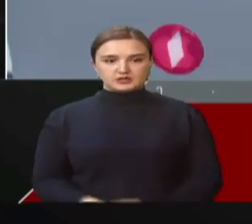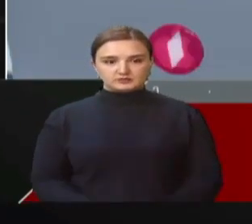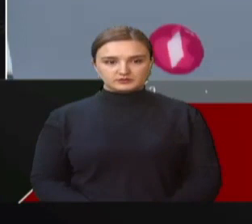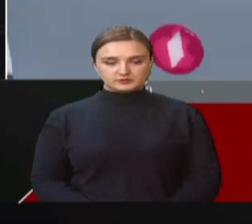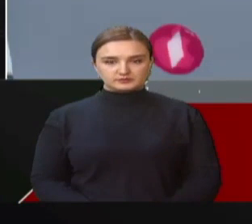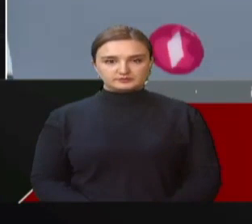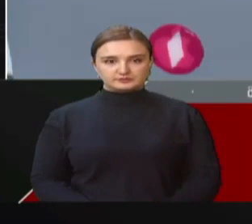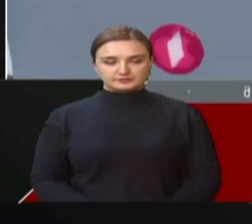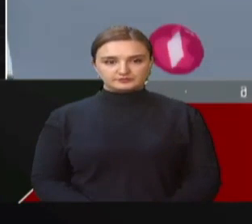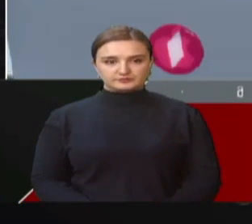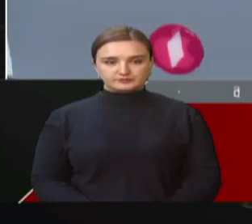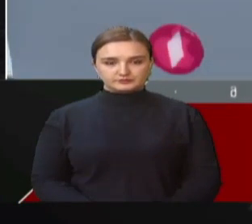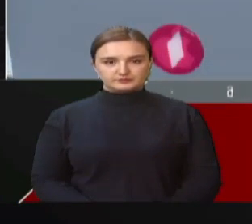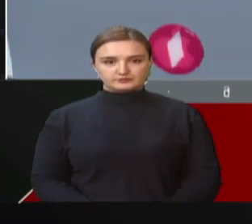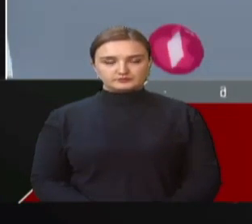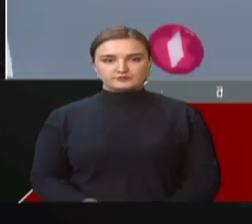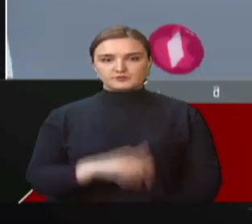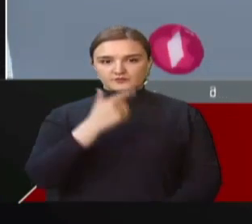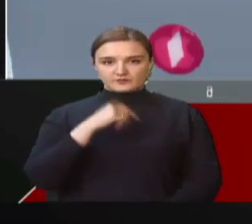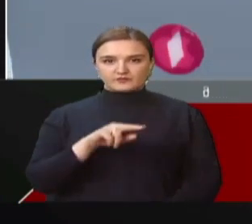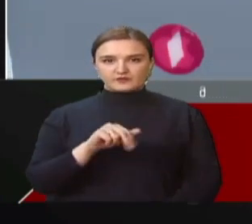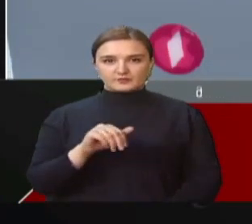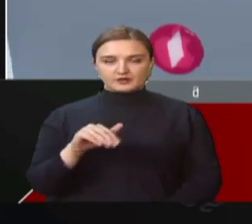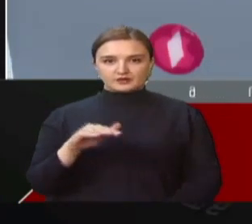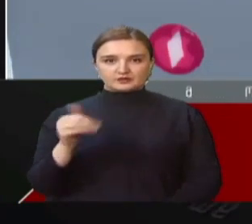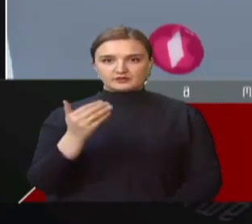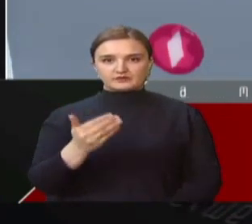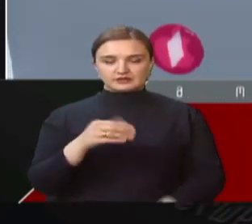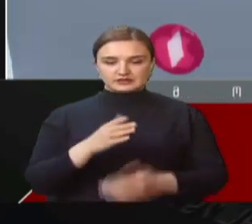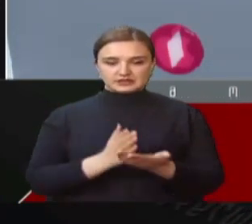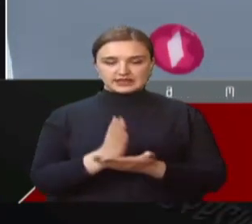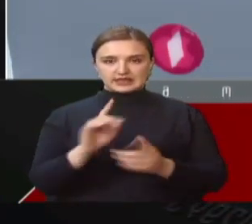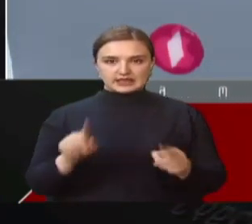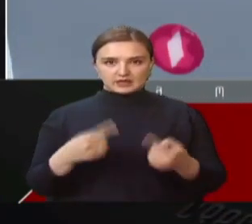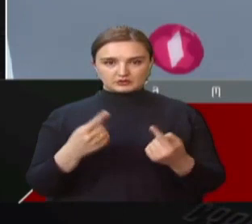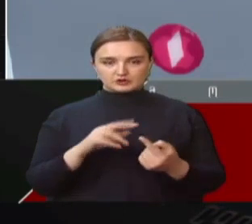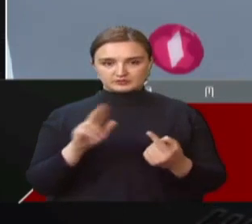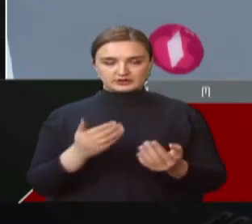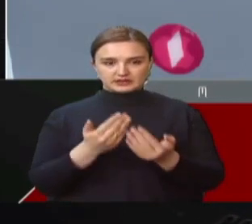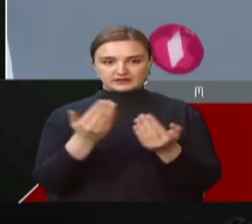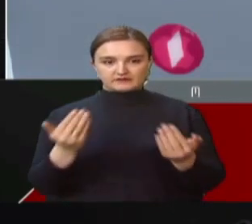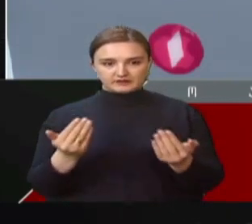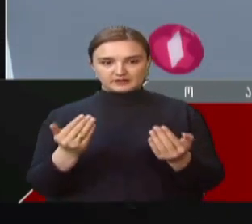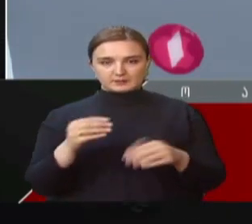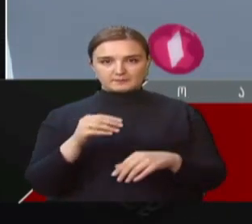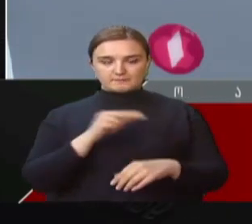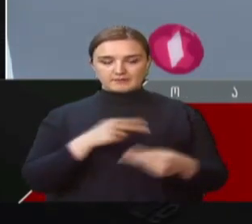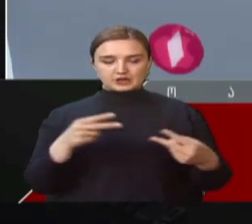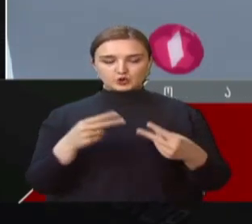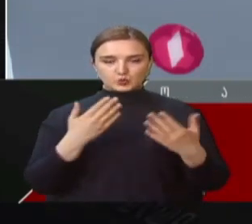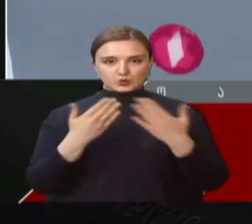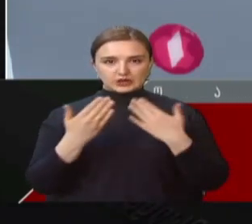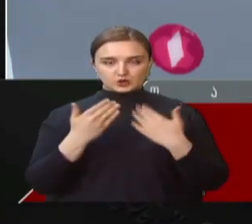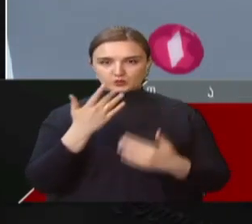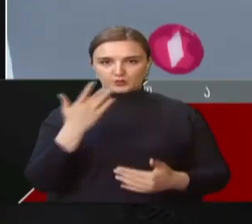gebet, cu ani pasuri, șem de kit hoze gadol, patom pata, cu ani strategia, mașina bozda, cu ani tan partnerul urtir tobașim